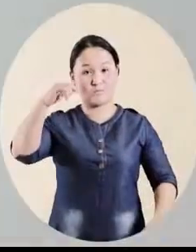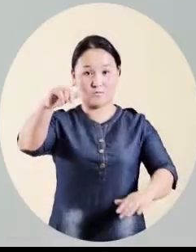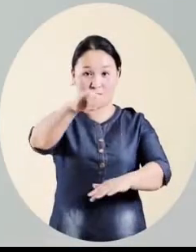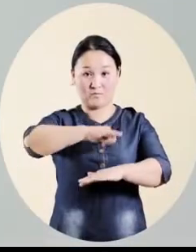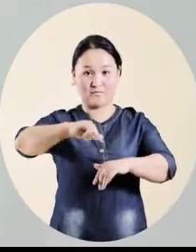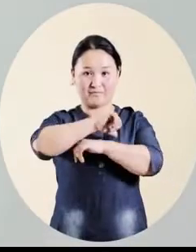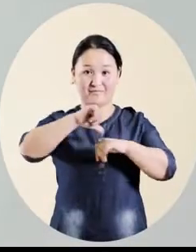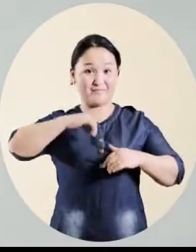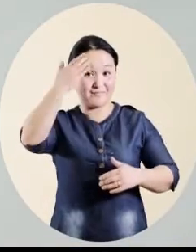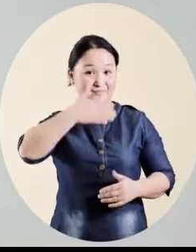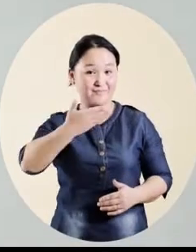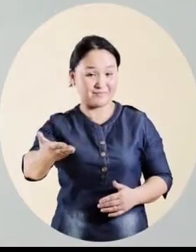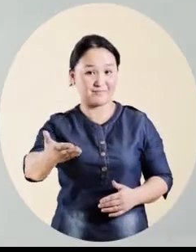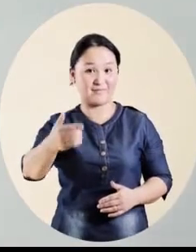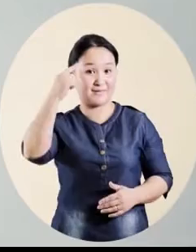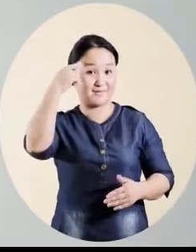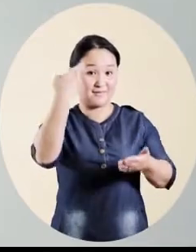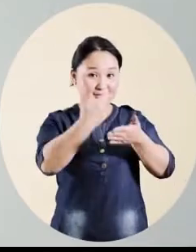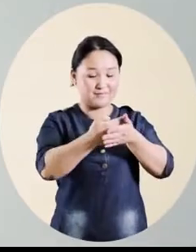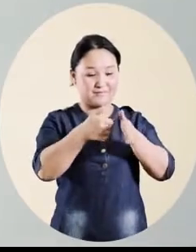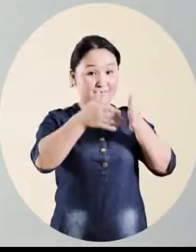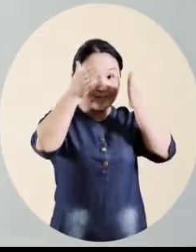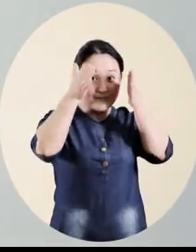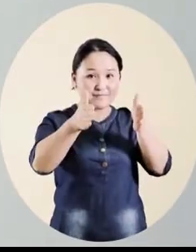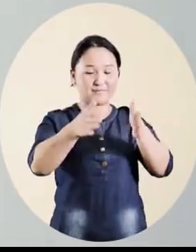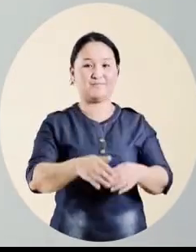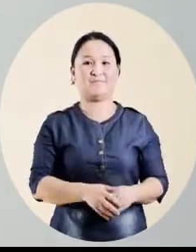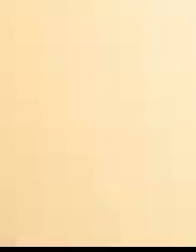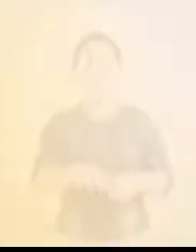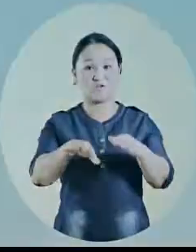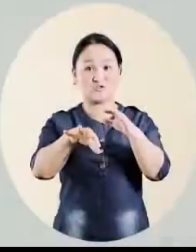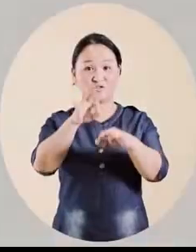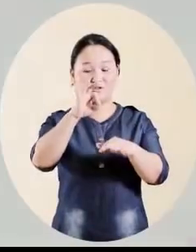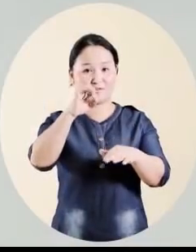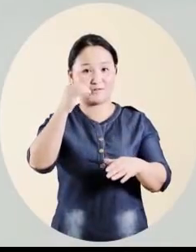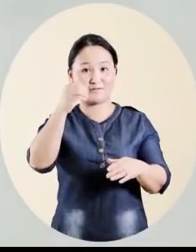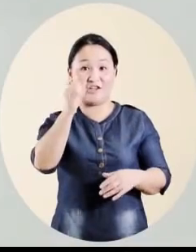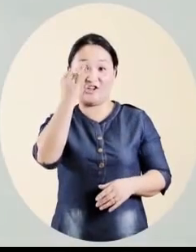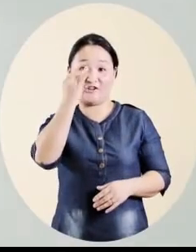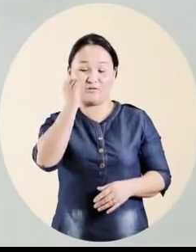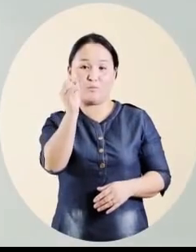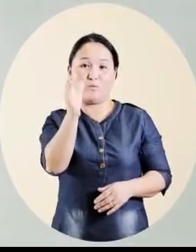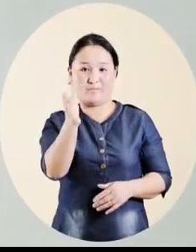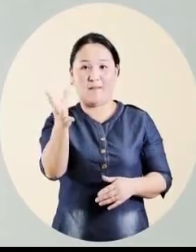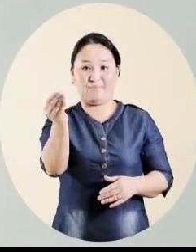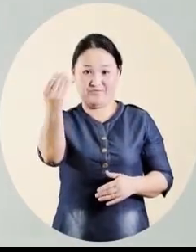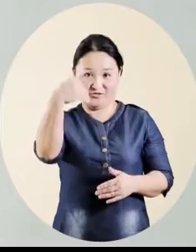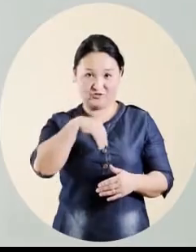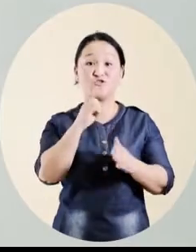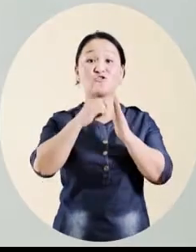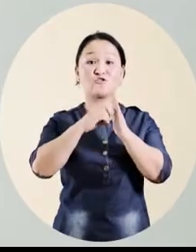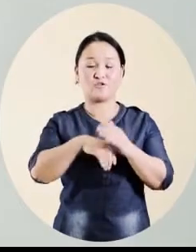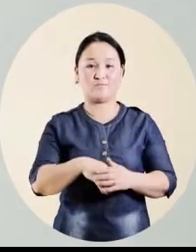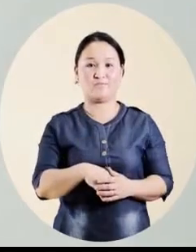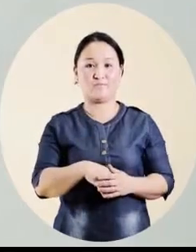Монгол улсын иргэн та сайн байна уу? Та саналаа өгөхдөө дараах зүйлсийг анхаарна уу? Сонгогч та санал авах байран дээр иргэний үнэлгээгээ